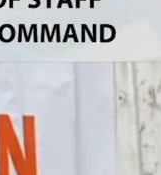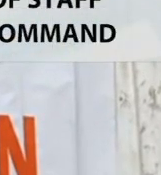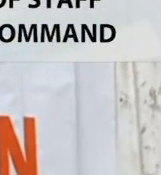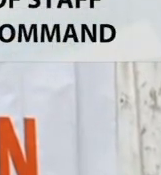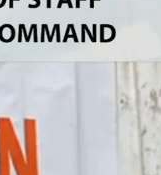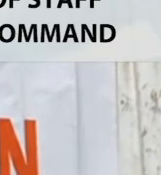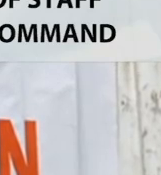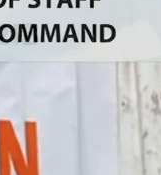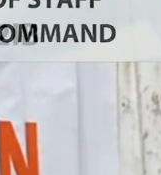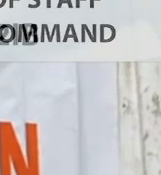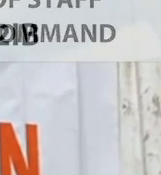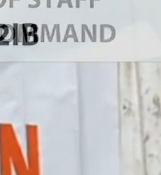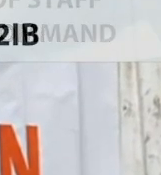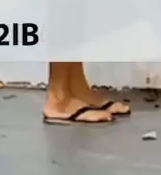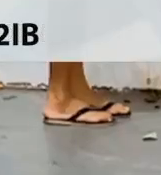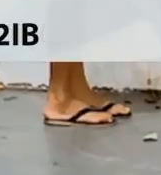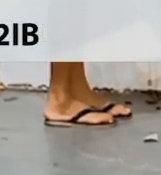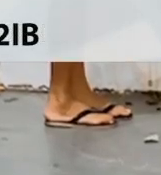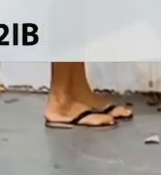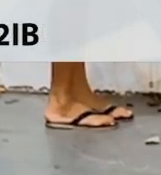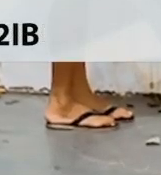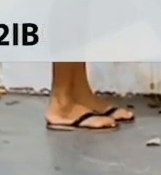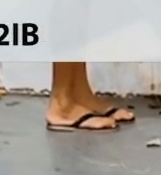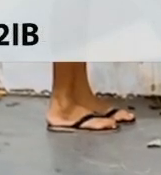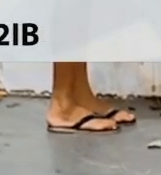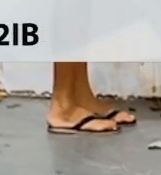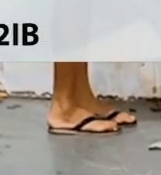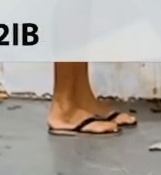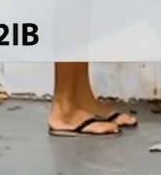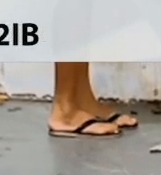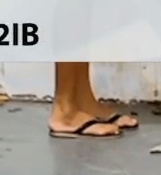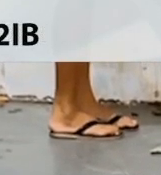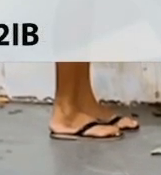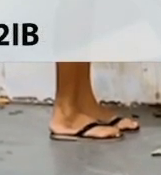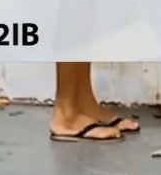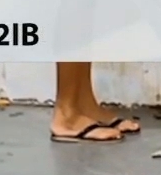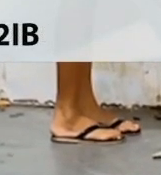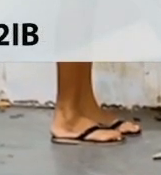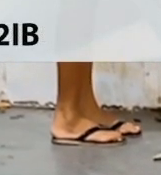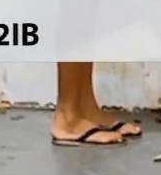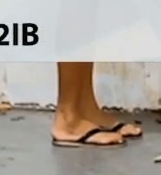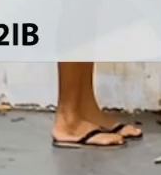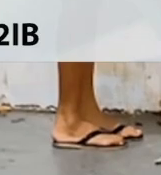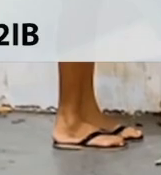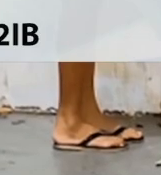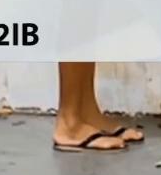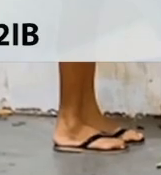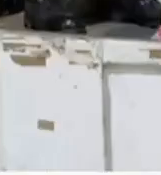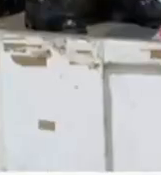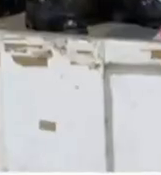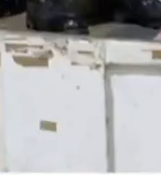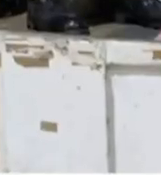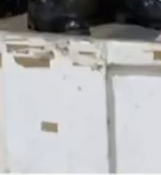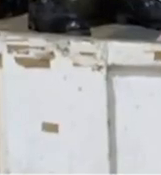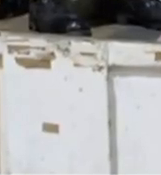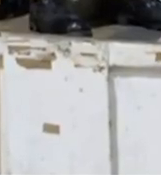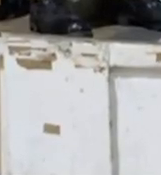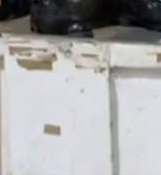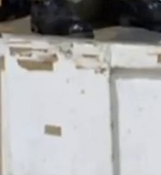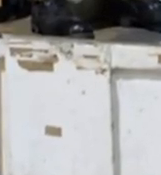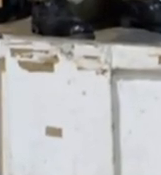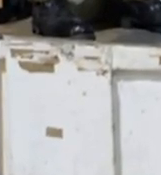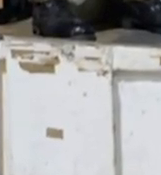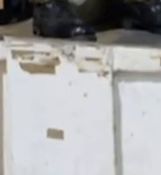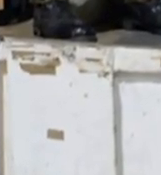at 83rd Infantry Battalion ng Philippine Army, nakapamahagi tayo sa Barangay Patitinan, Bungalon